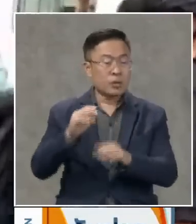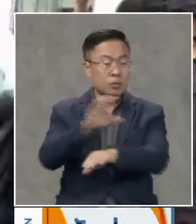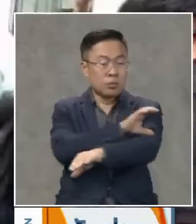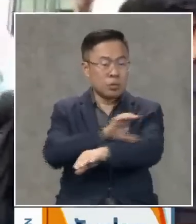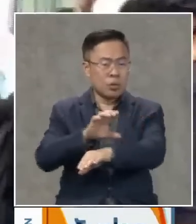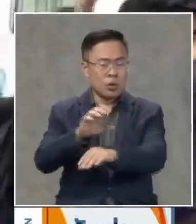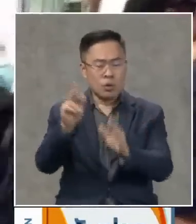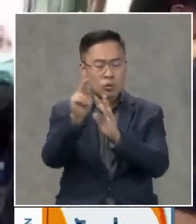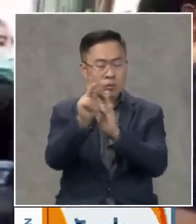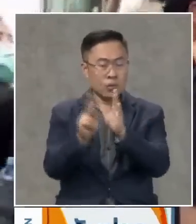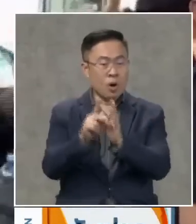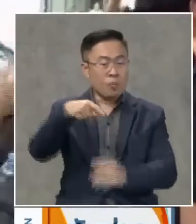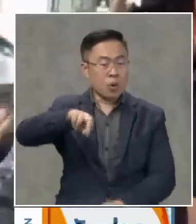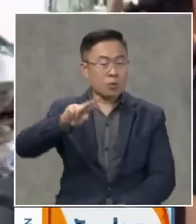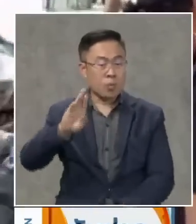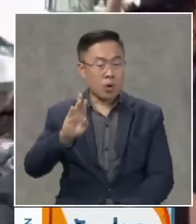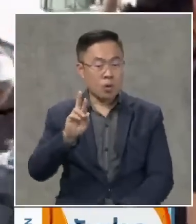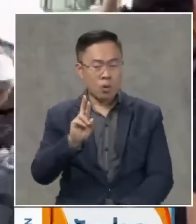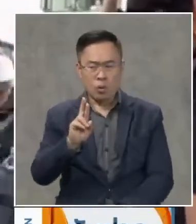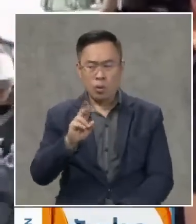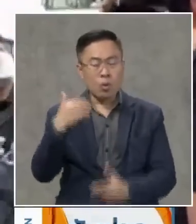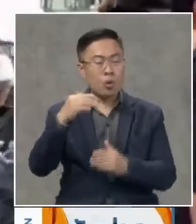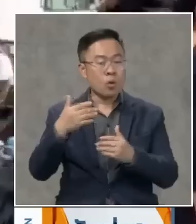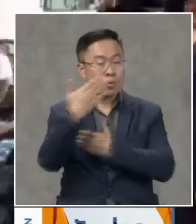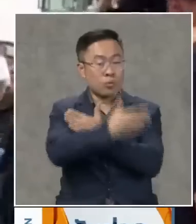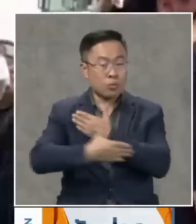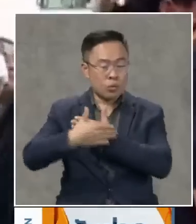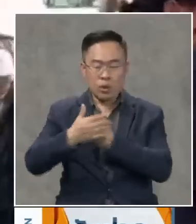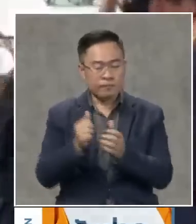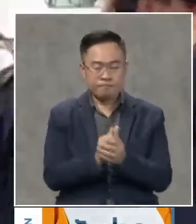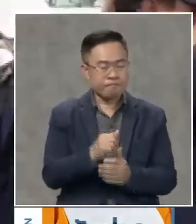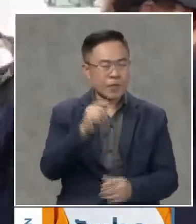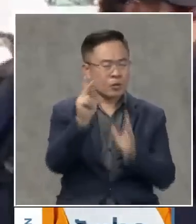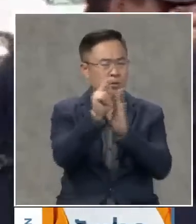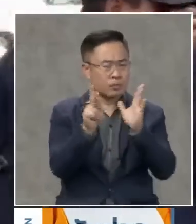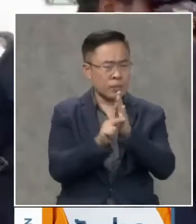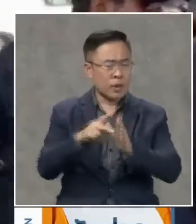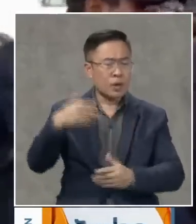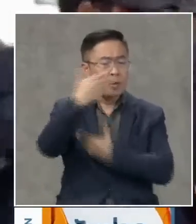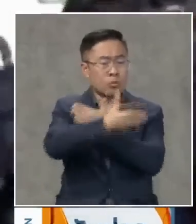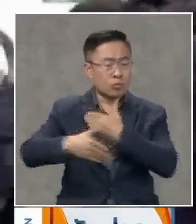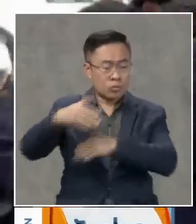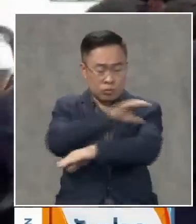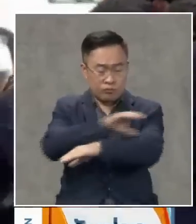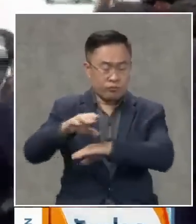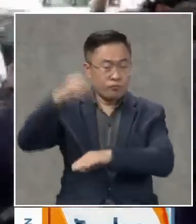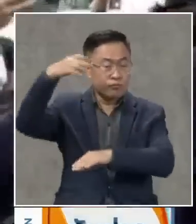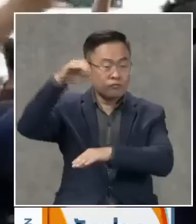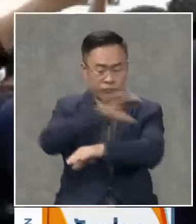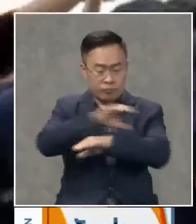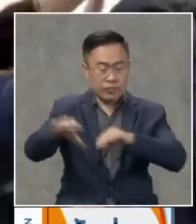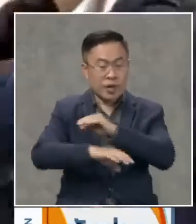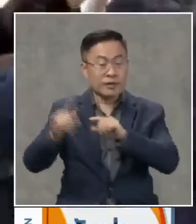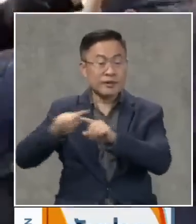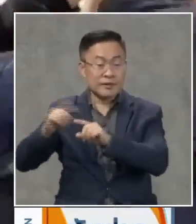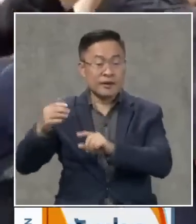ขนส่งมวลชนแห่งประเทศไทย2543เพื่อเป็นการยับยั้งการกระทําที่เกี่ยวกับการให้เอกชนร่วมลงทุนนะคะปรากฏคมนา